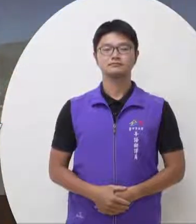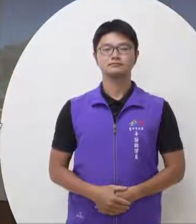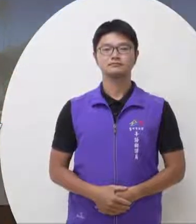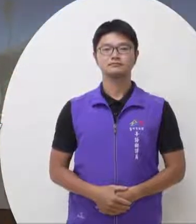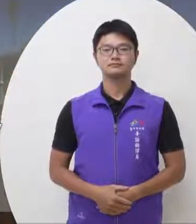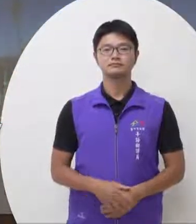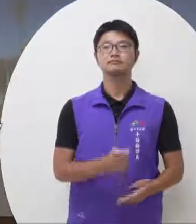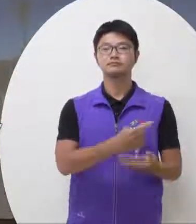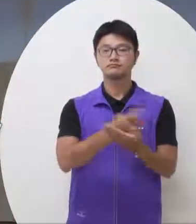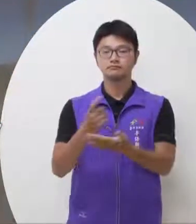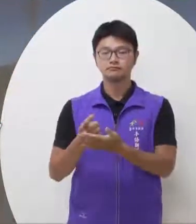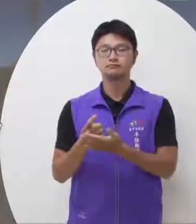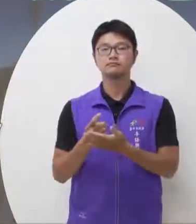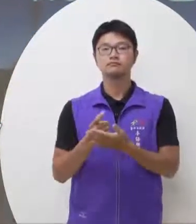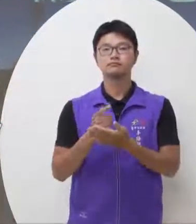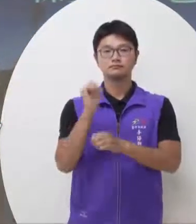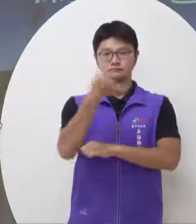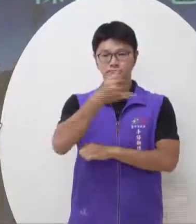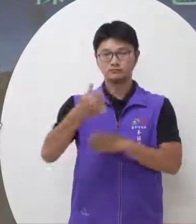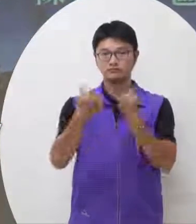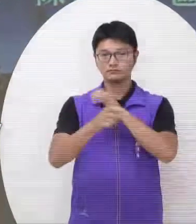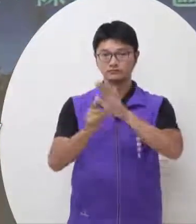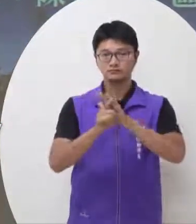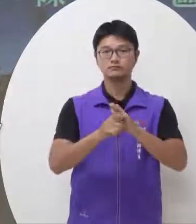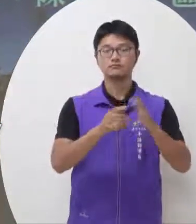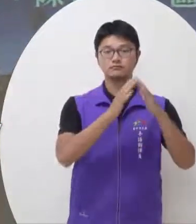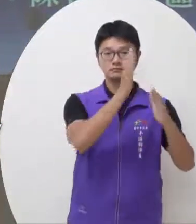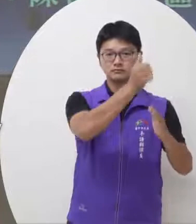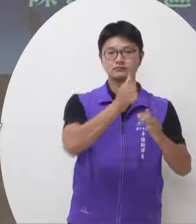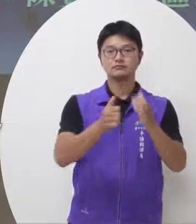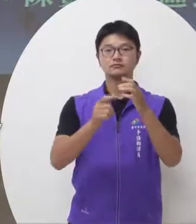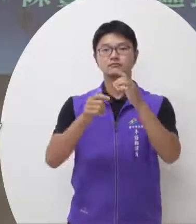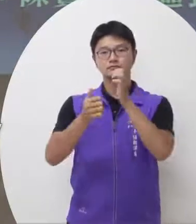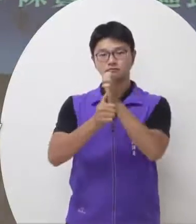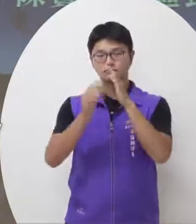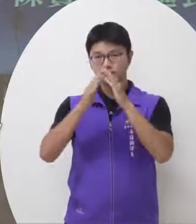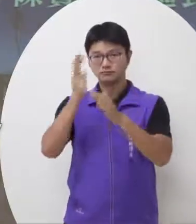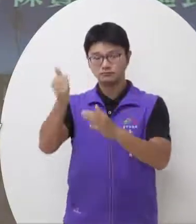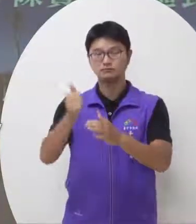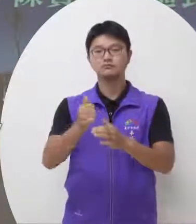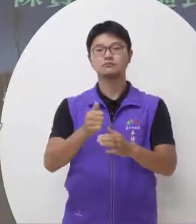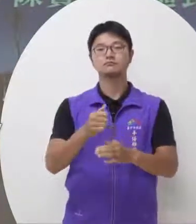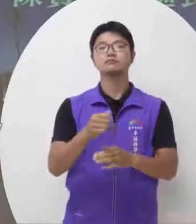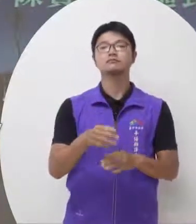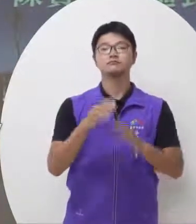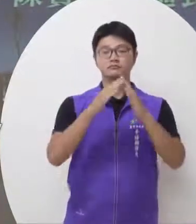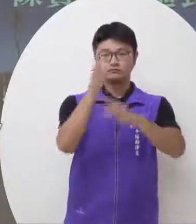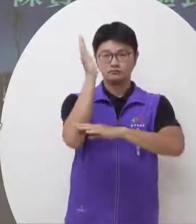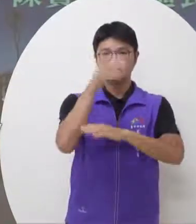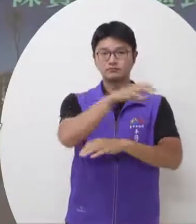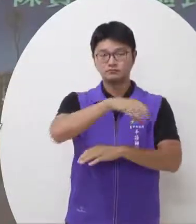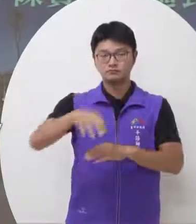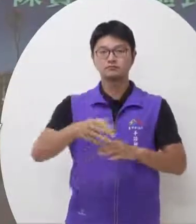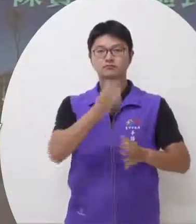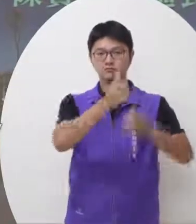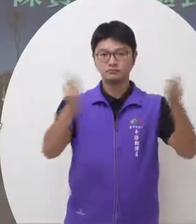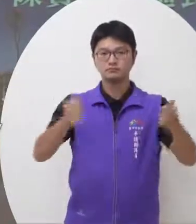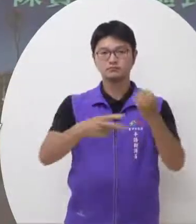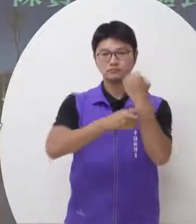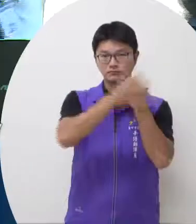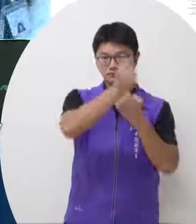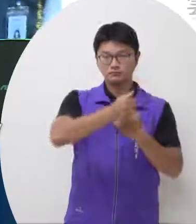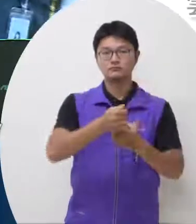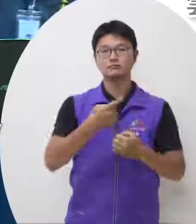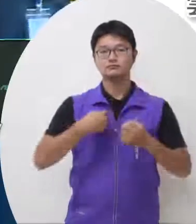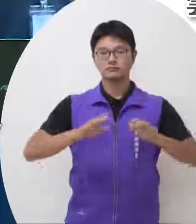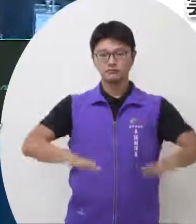各位议座的代表啊，那市长、副市长，各位市政府的长官，那各位里长，各位媒体先进啊，接下来由我来做